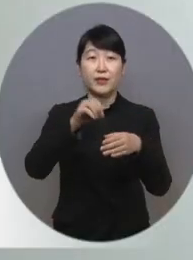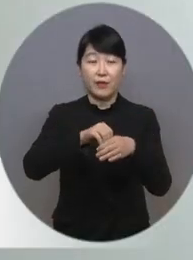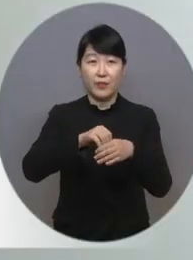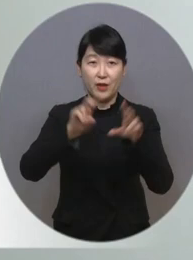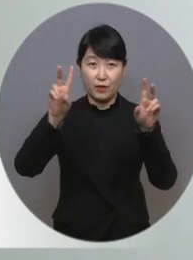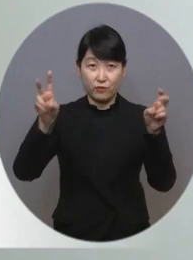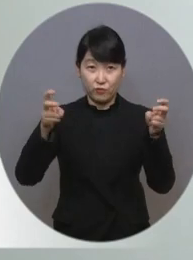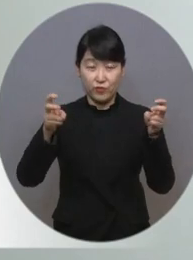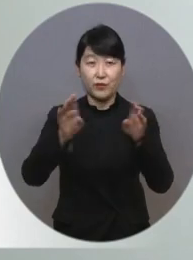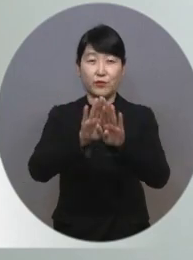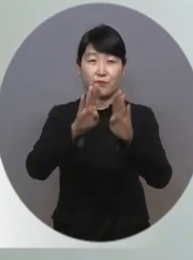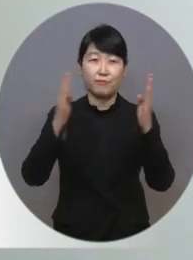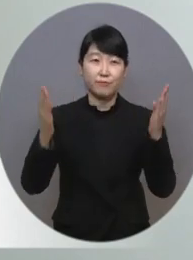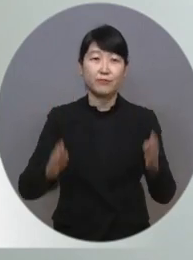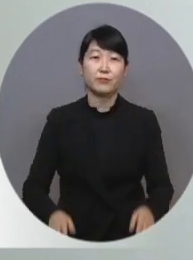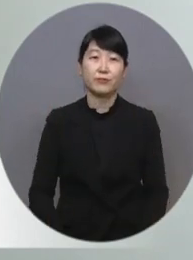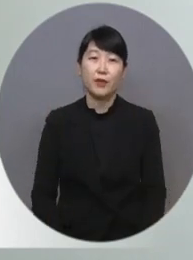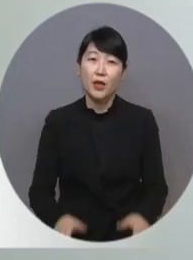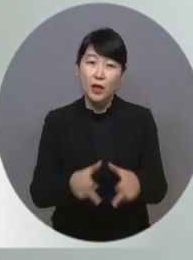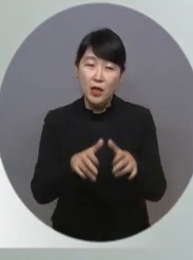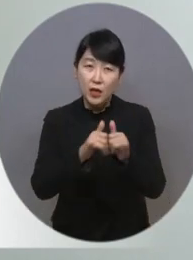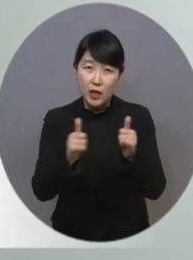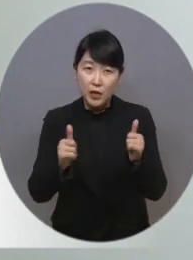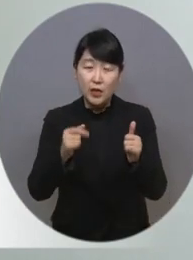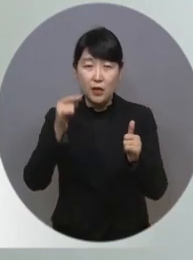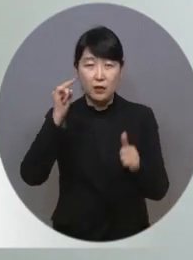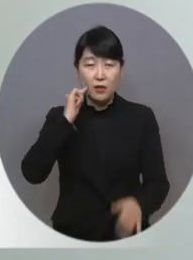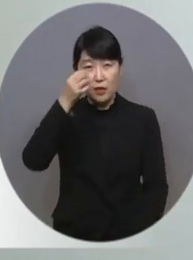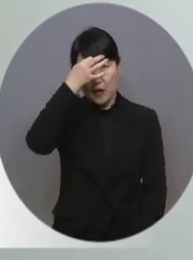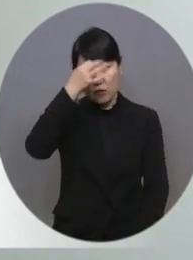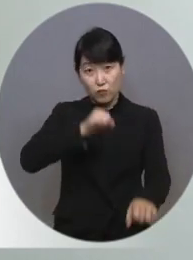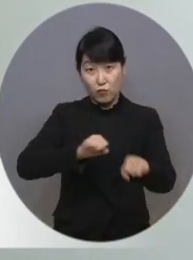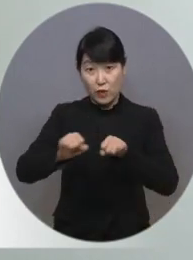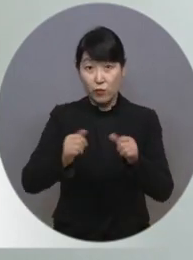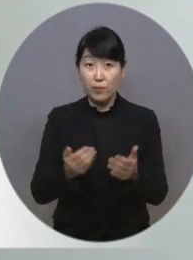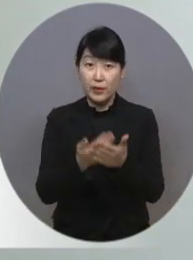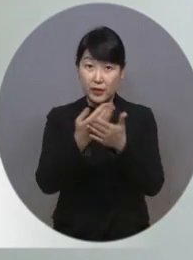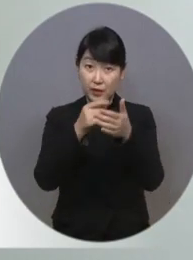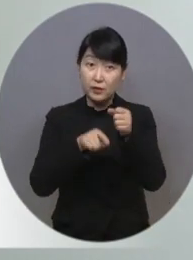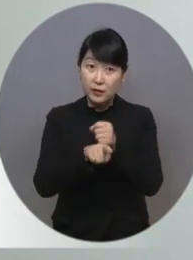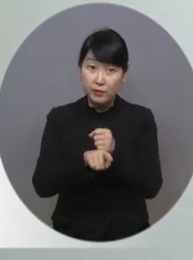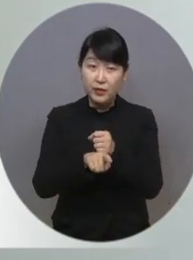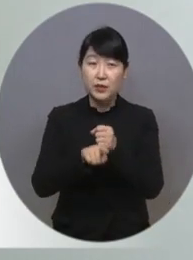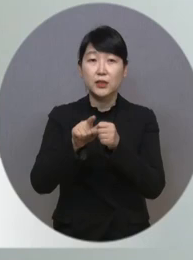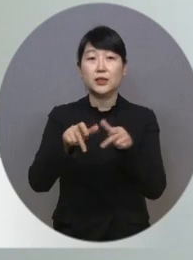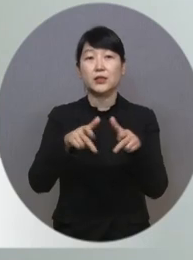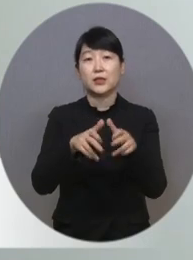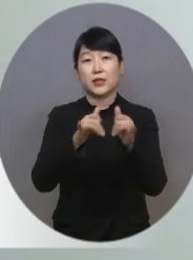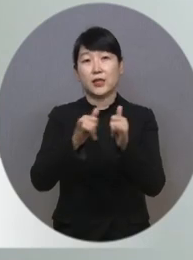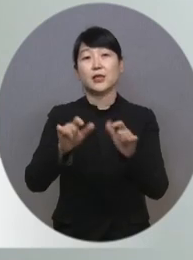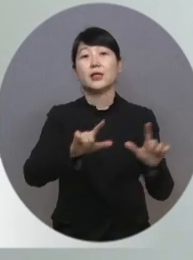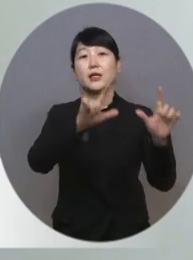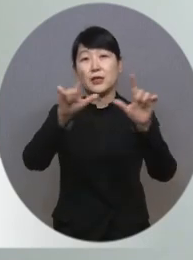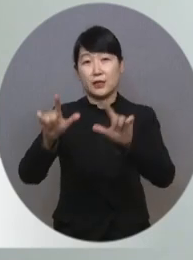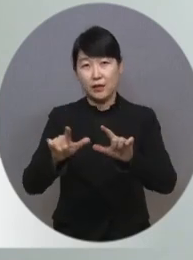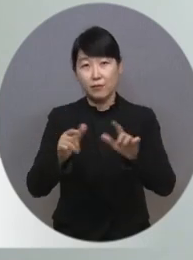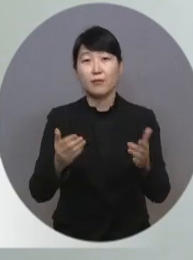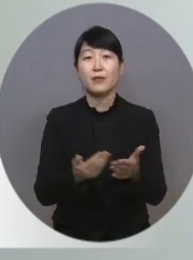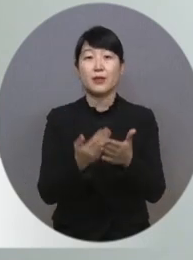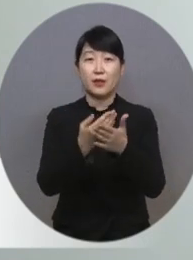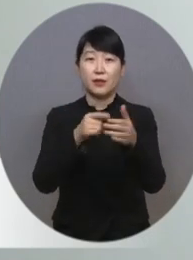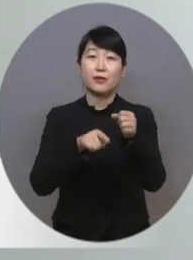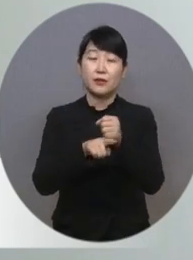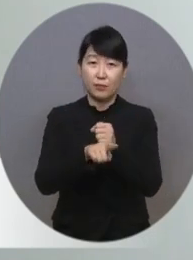문화예술 활동의 정도, 그 발전이 그 장애인의 삶의 질을 확인할 수 있는